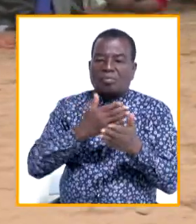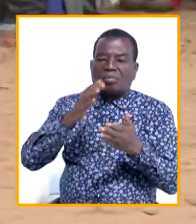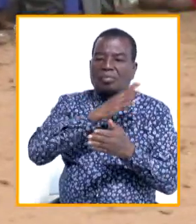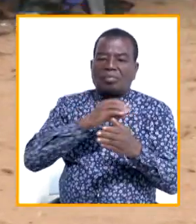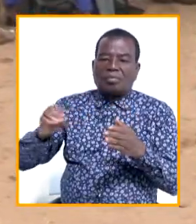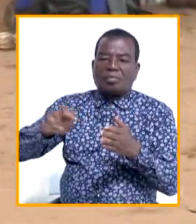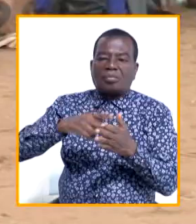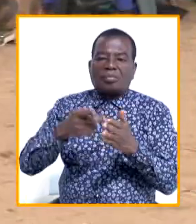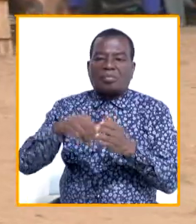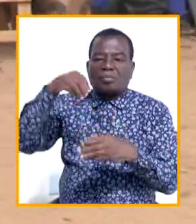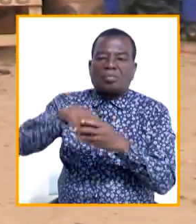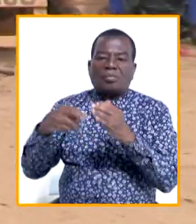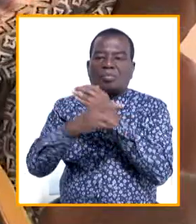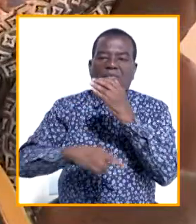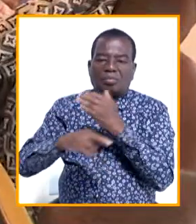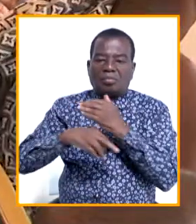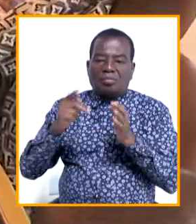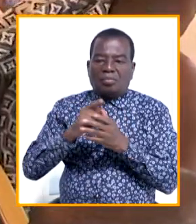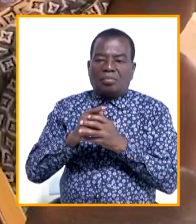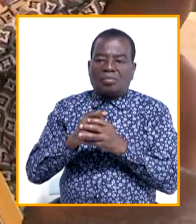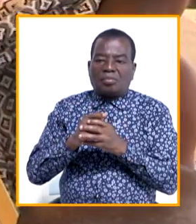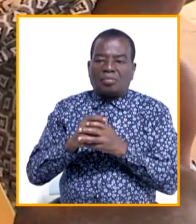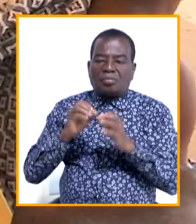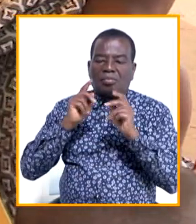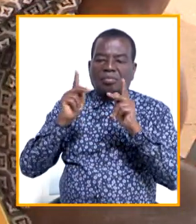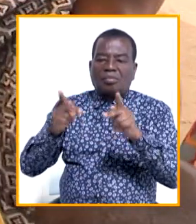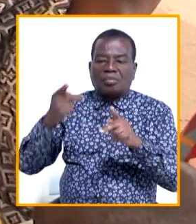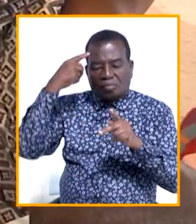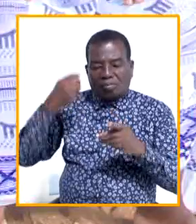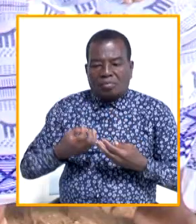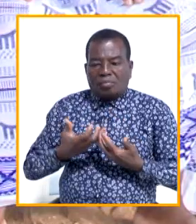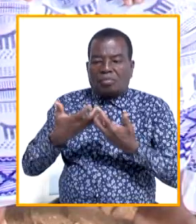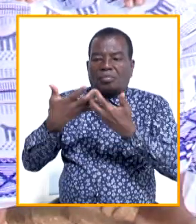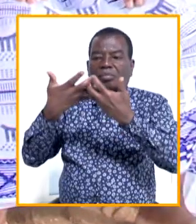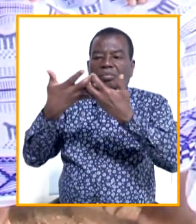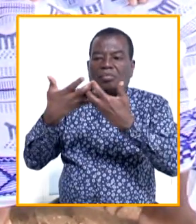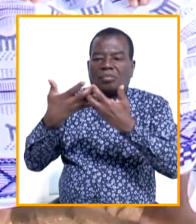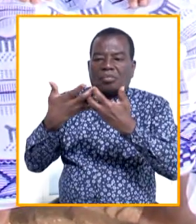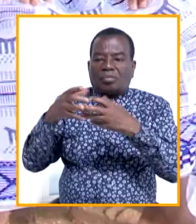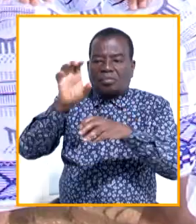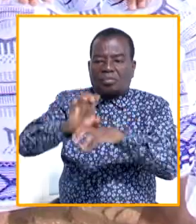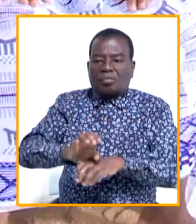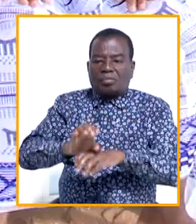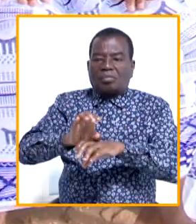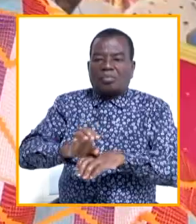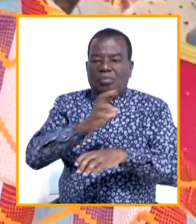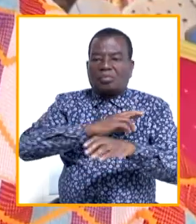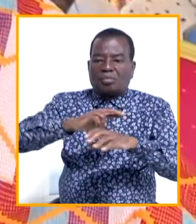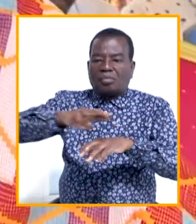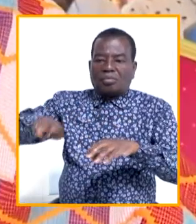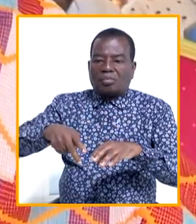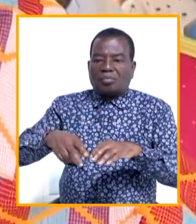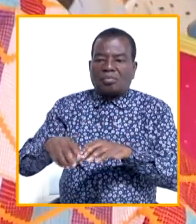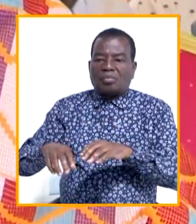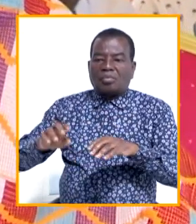traditionnelles Bron dans la région du gontogo une occasion pour promouvoir le potentiel culturel du royaume Bron le